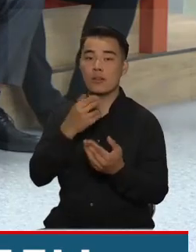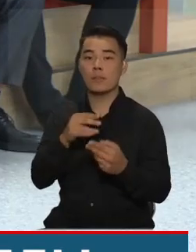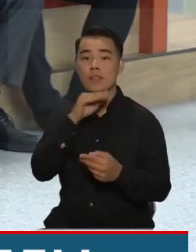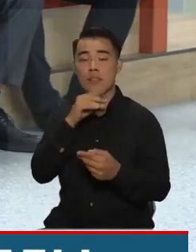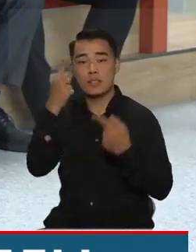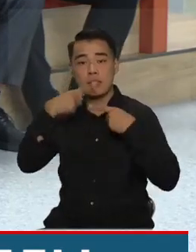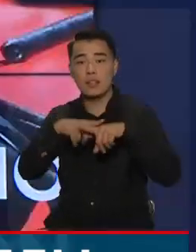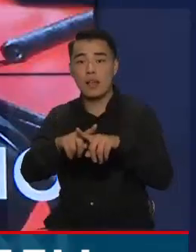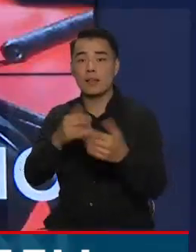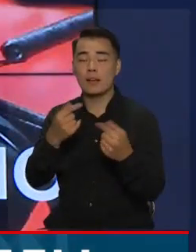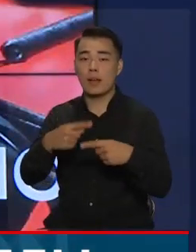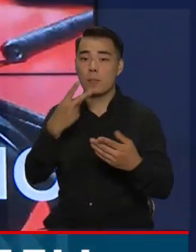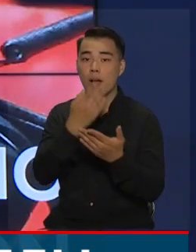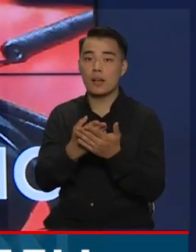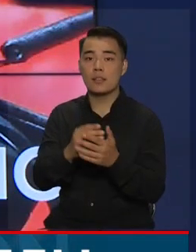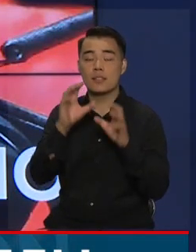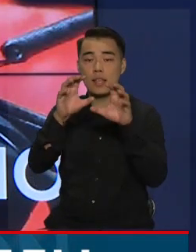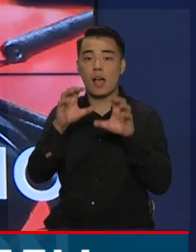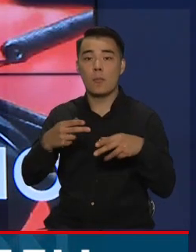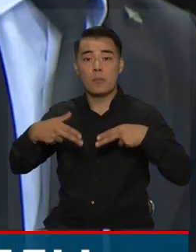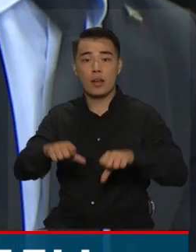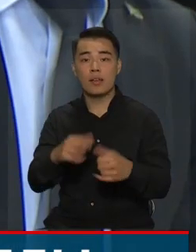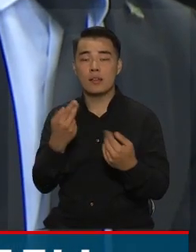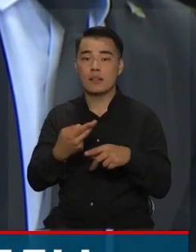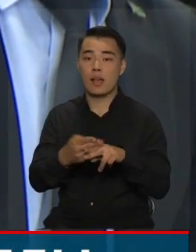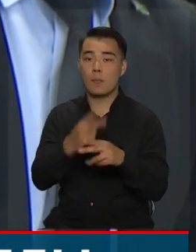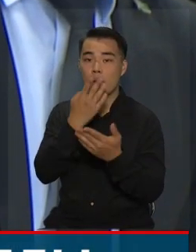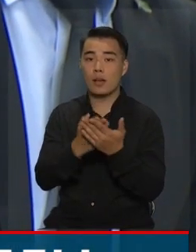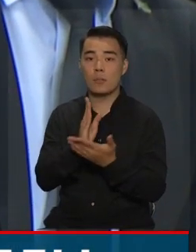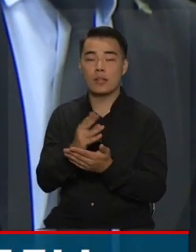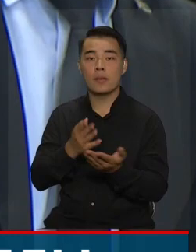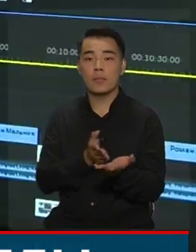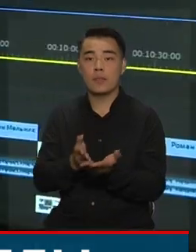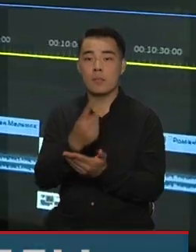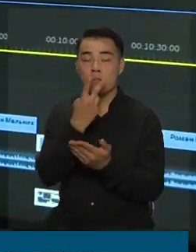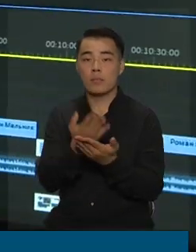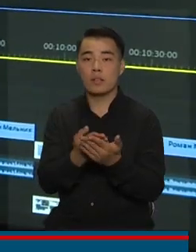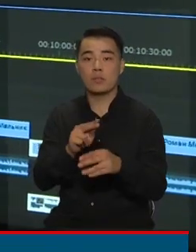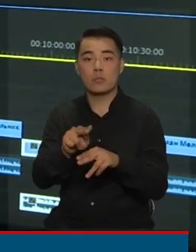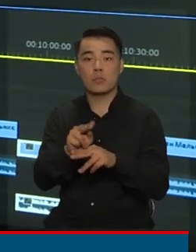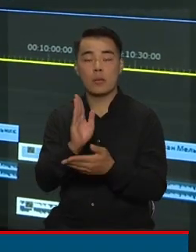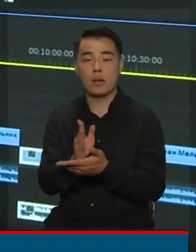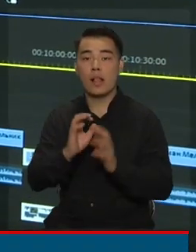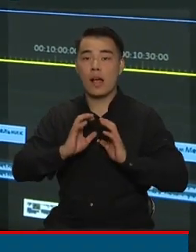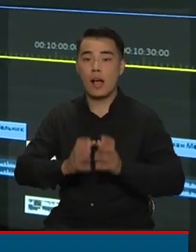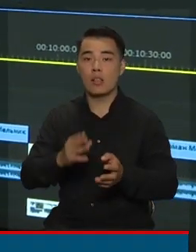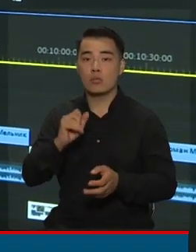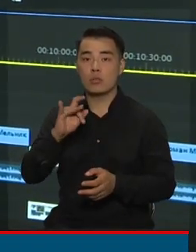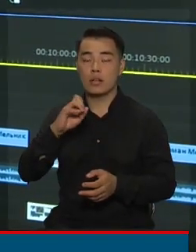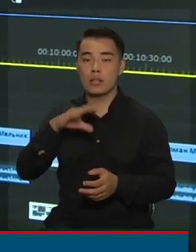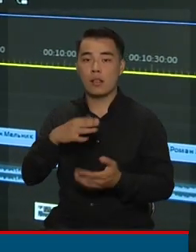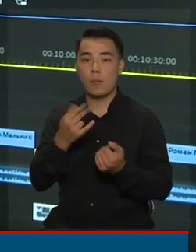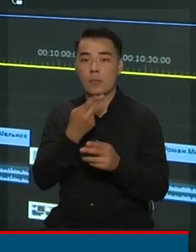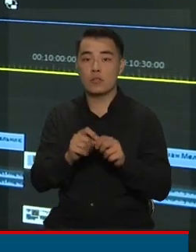технология, медиа этика және құқық негіздері, халықаралық қатынастар тіпті геосаясатқа дейін үйретеді. Мен халықаралық журналистика мектебінде digital